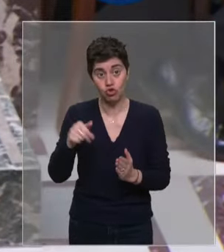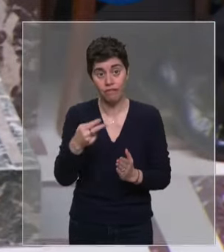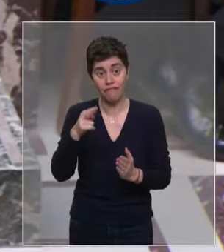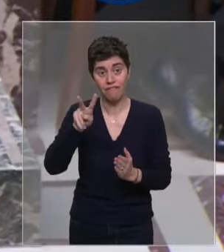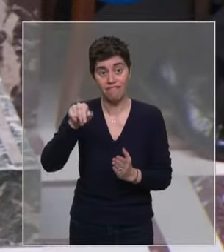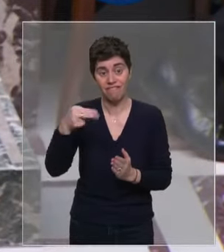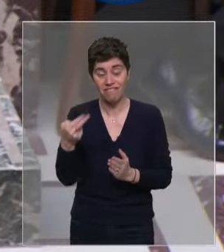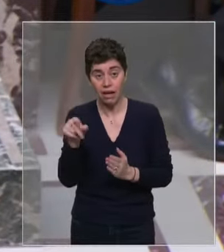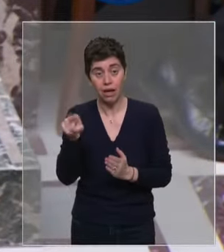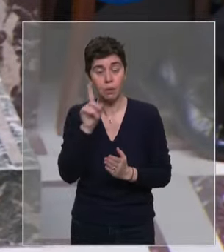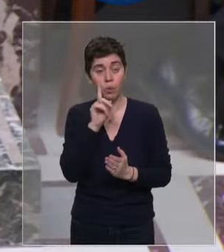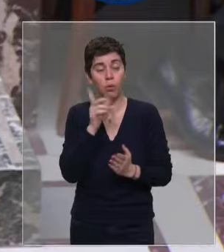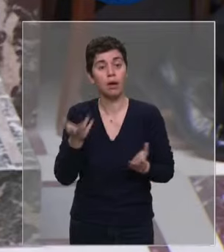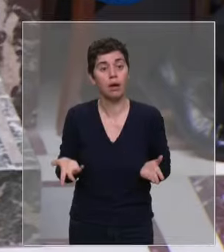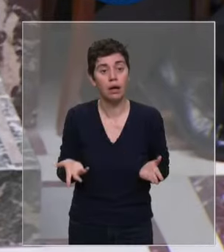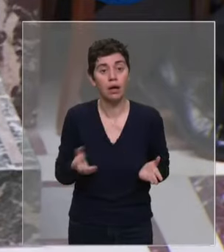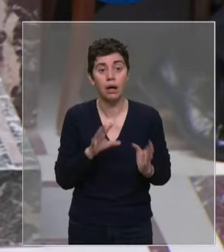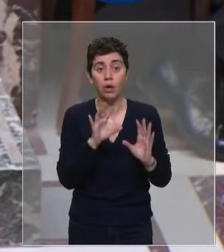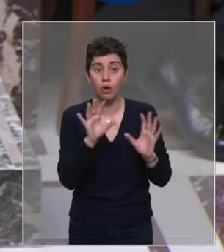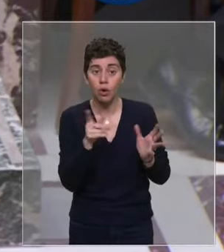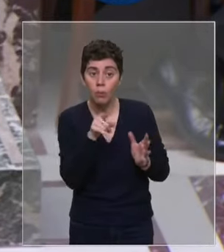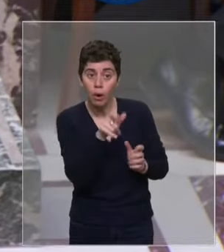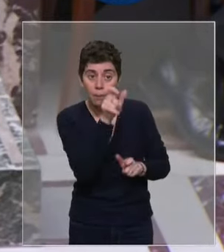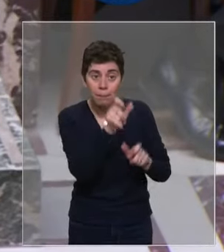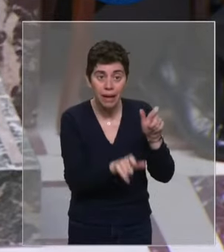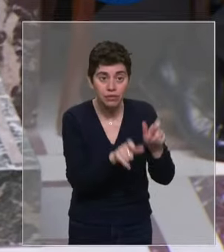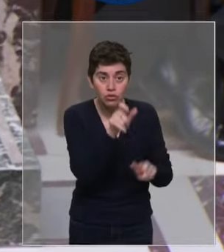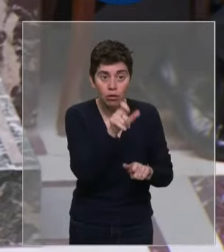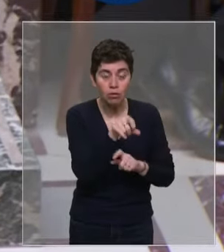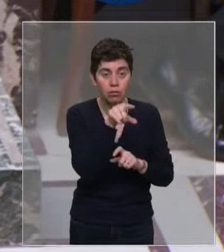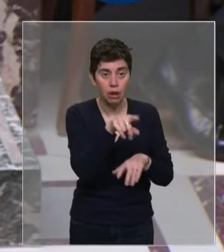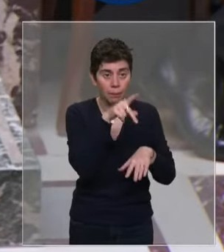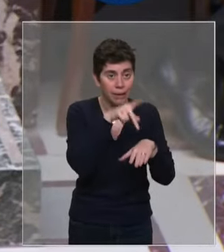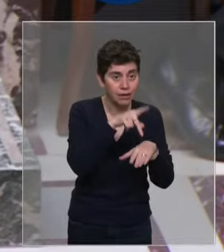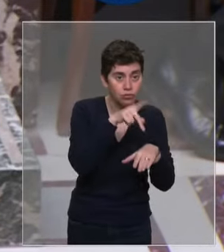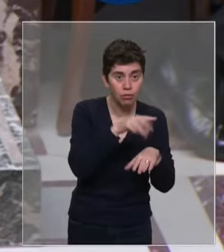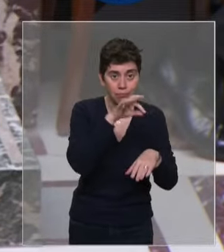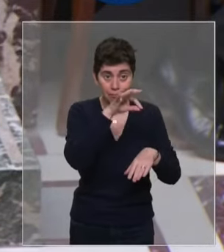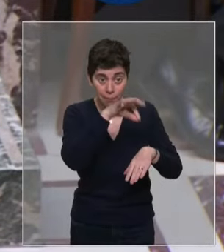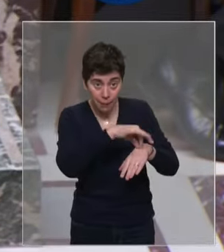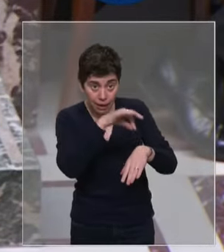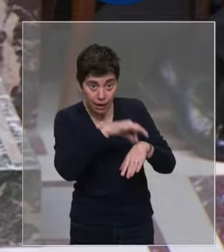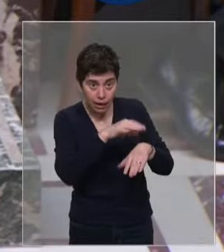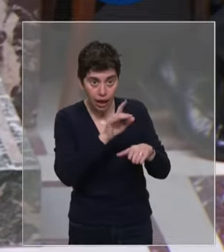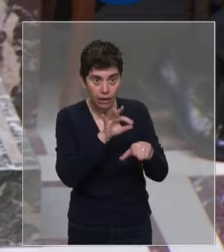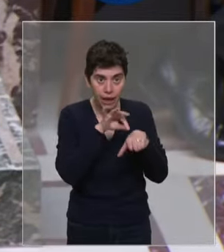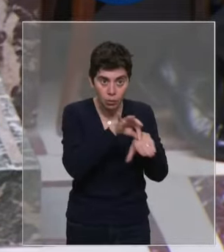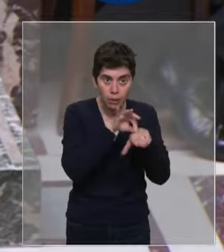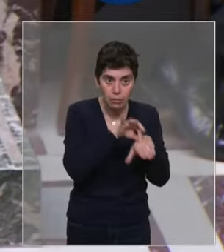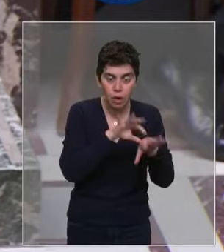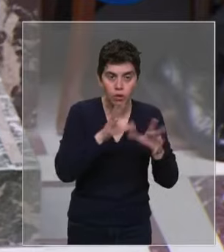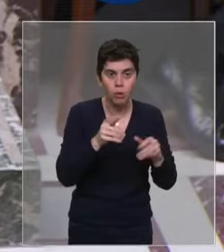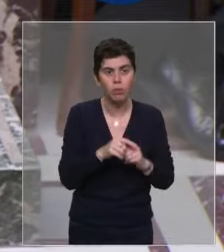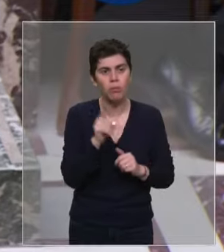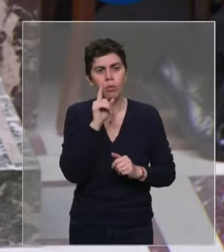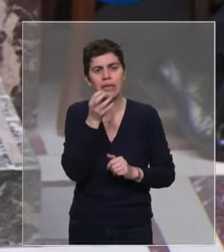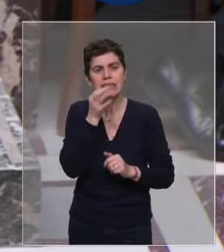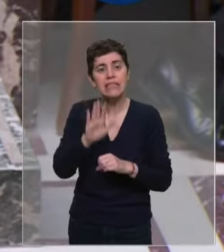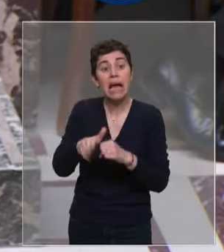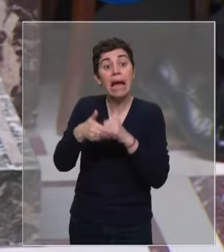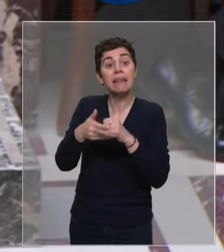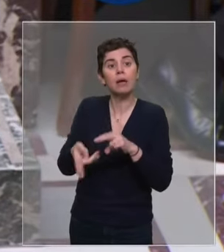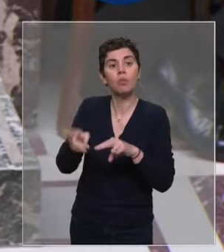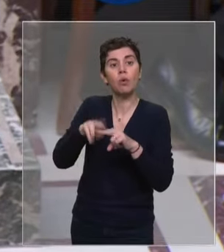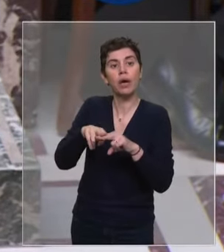là, c'est comment assurer l'accompagnement de patients malades. Parce que quand on parle de l'aide à mourir, on ne parle pas